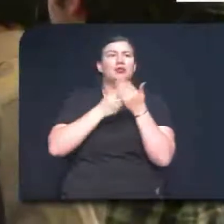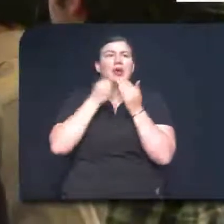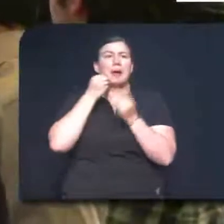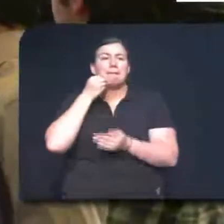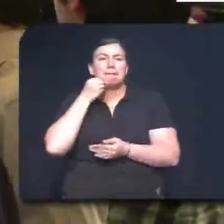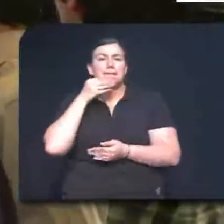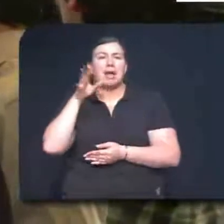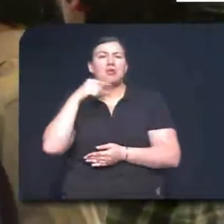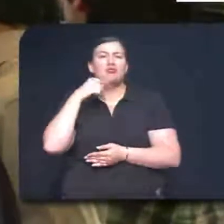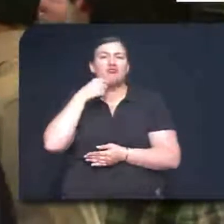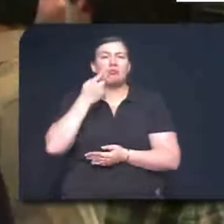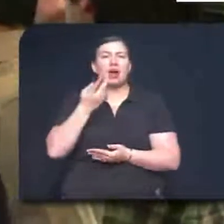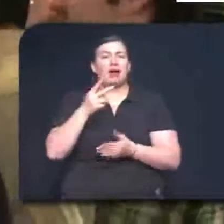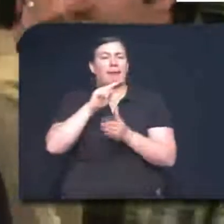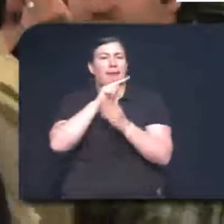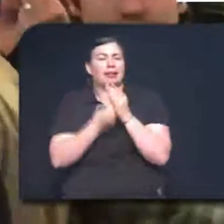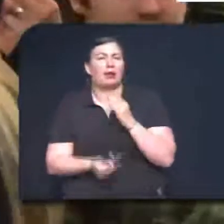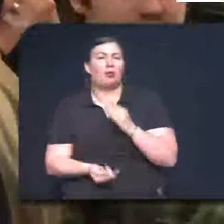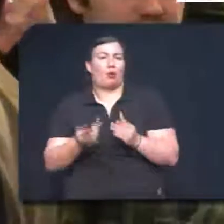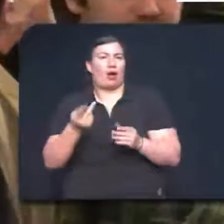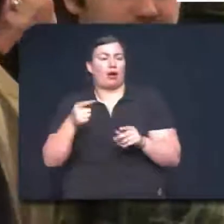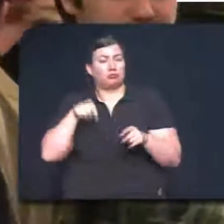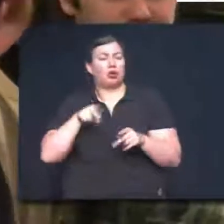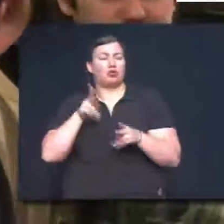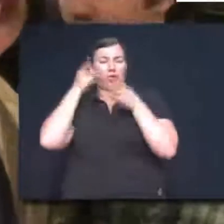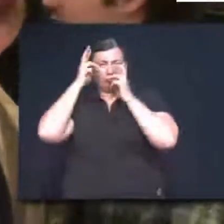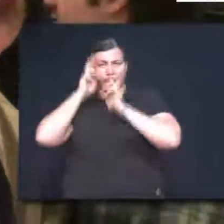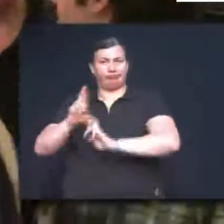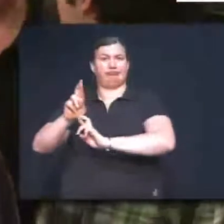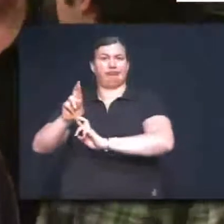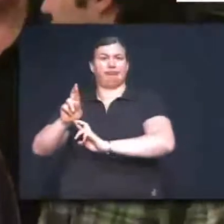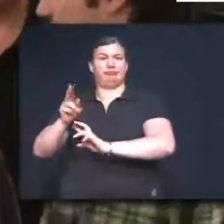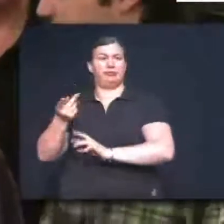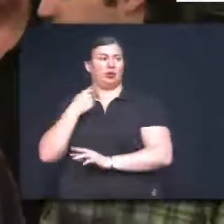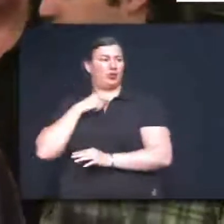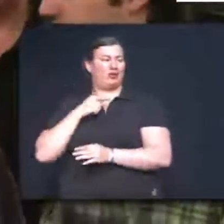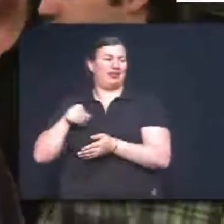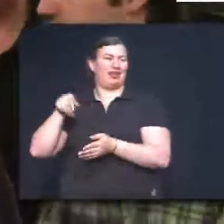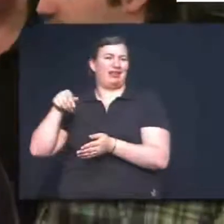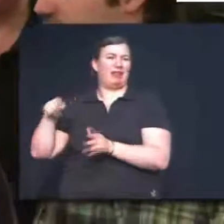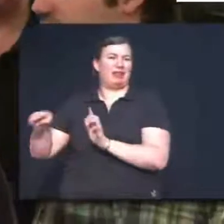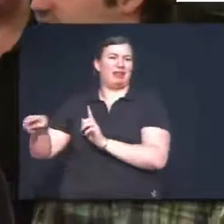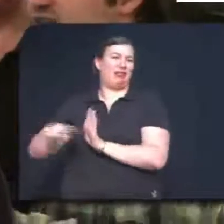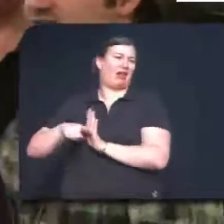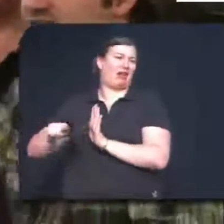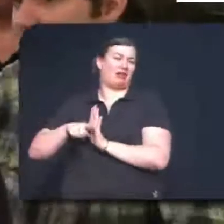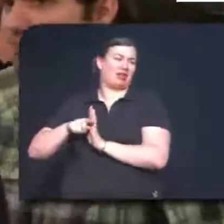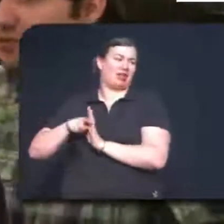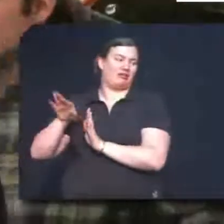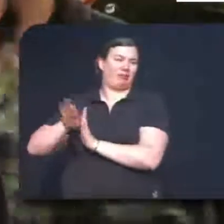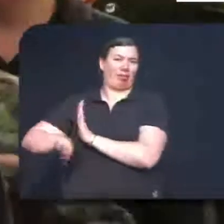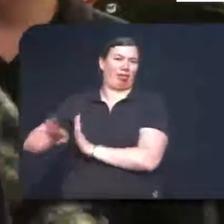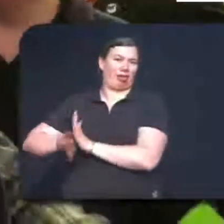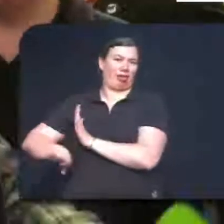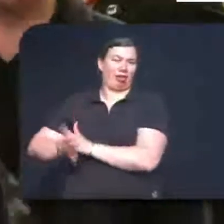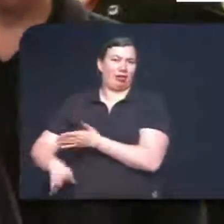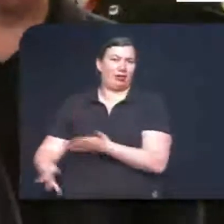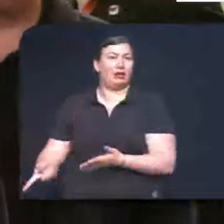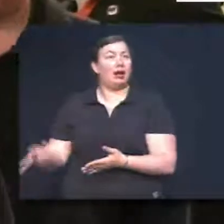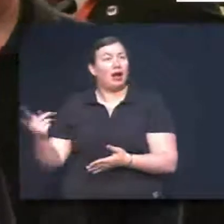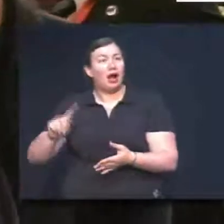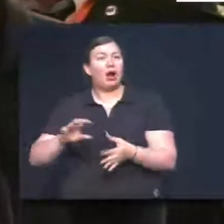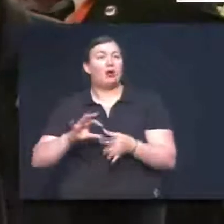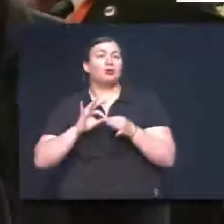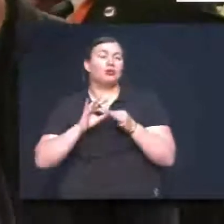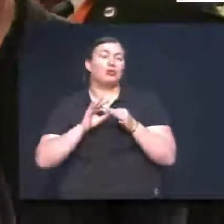von Kindern respektiert und als Wert begriffen werden soll und das insofern auch in der Ausbildung von